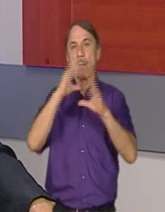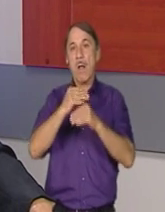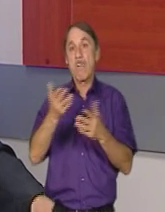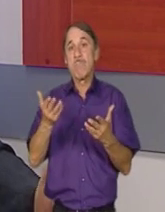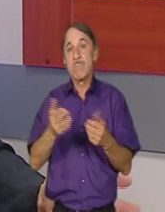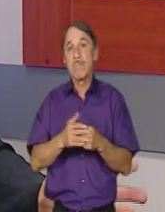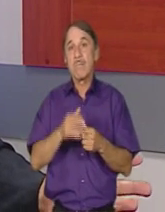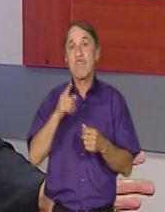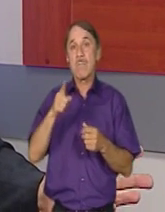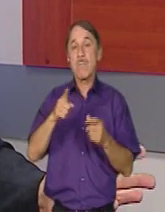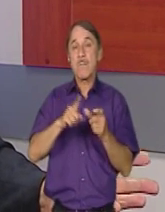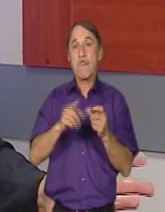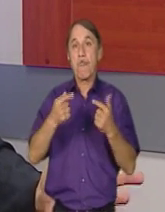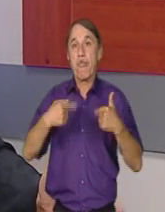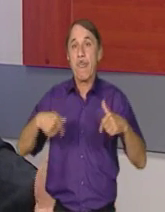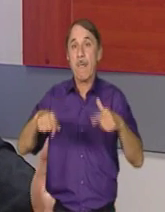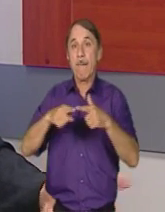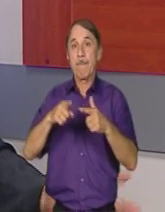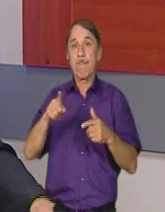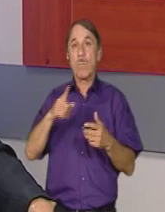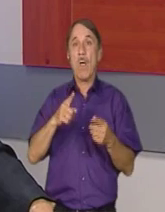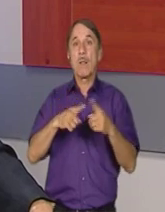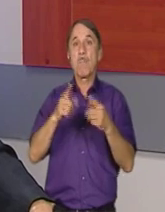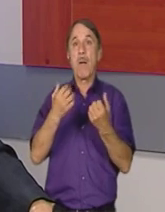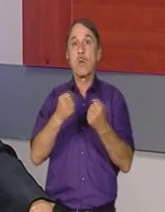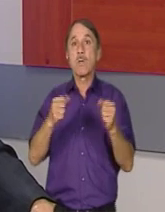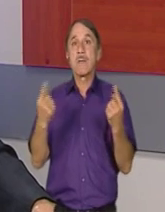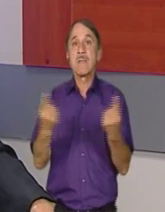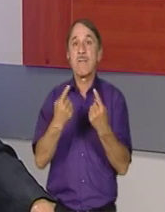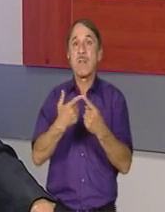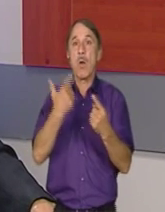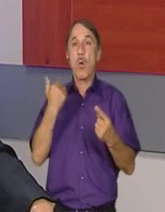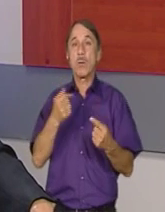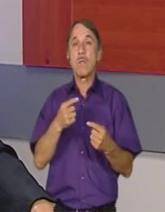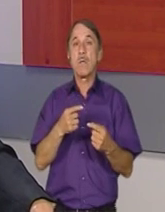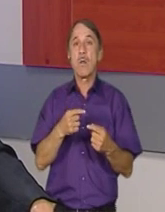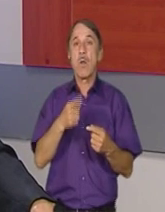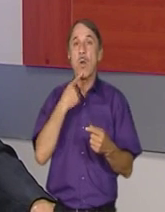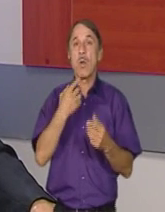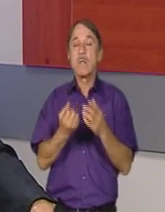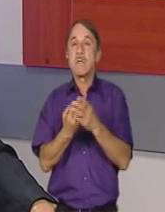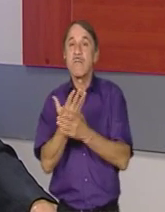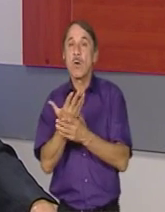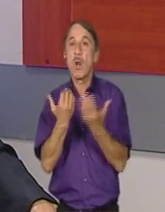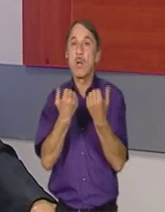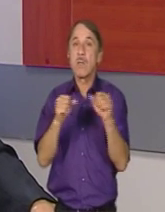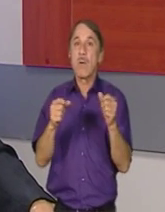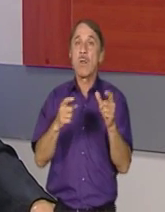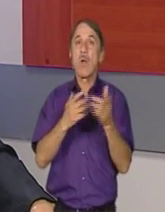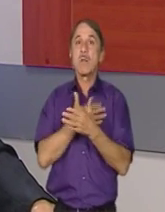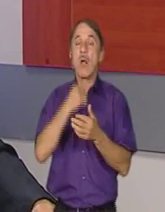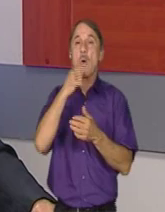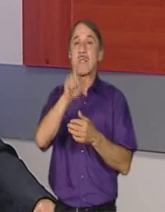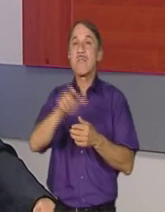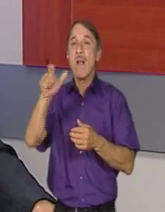emituje mrak. A što se tiče i ostalih štampanih medija, jednostavno stepen slobode zavisi od one izborene slobode